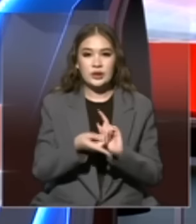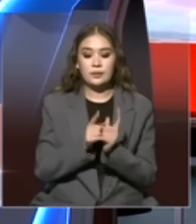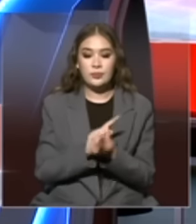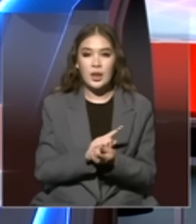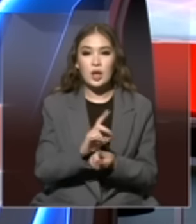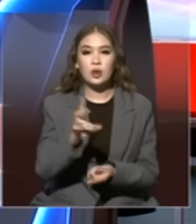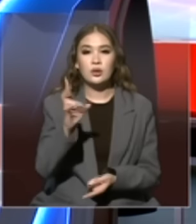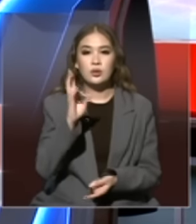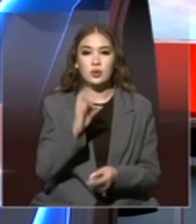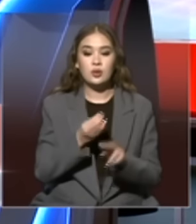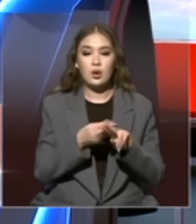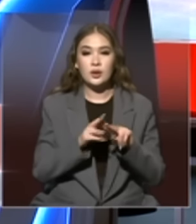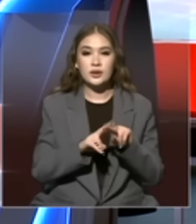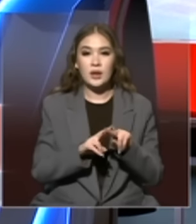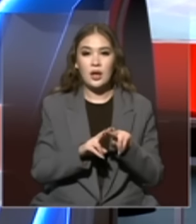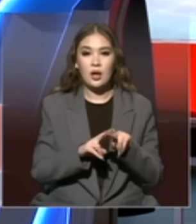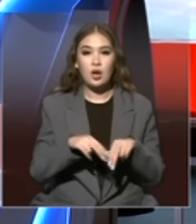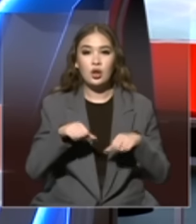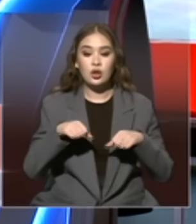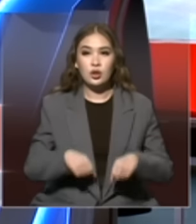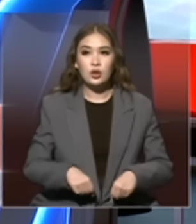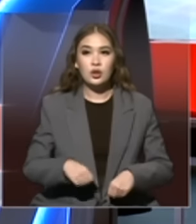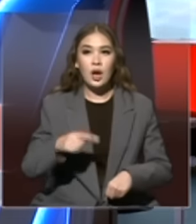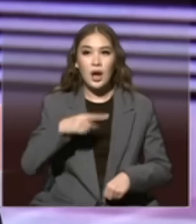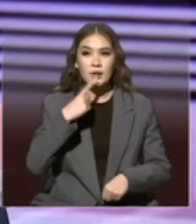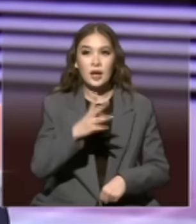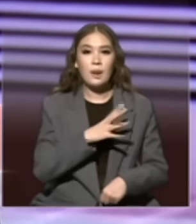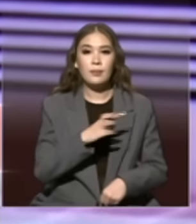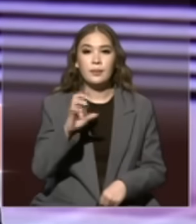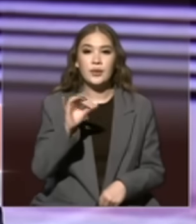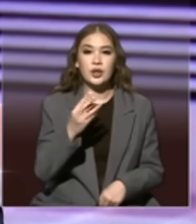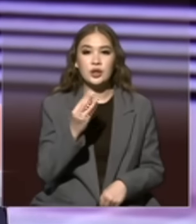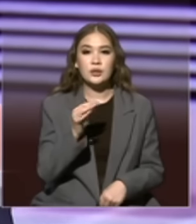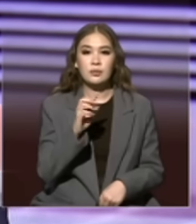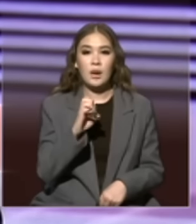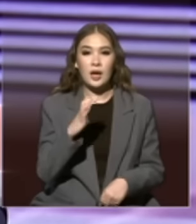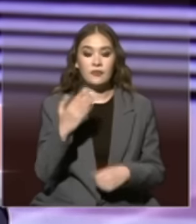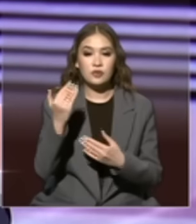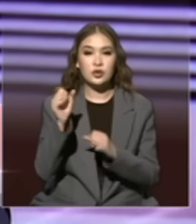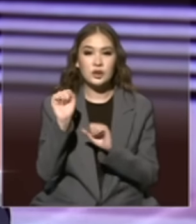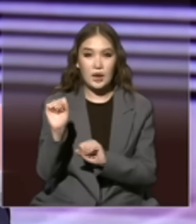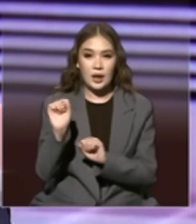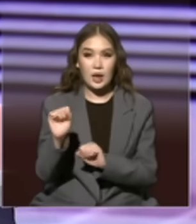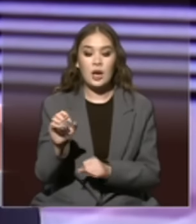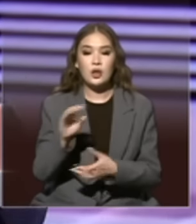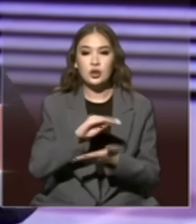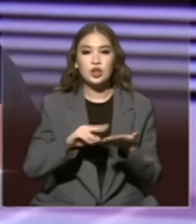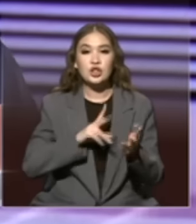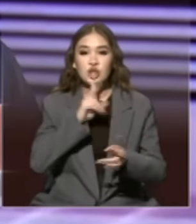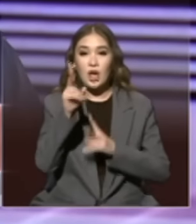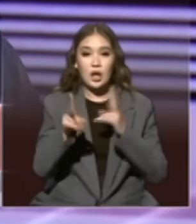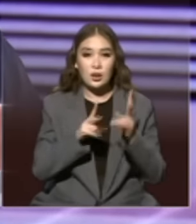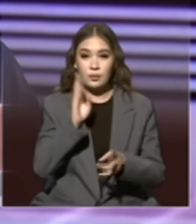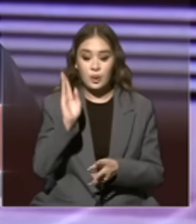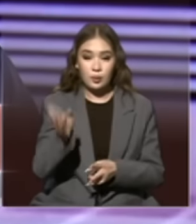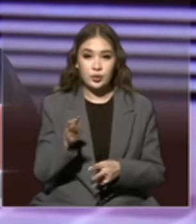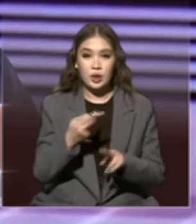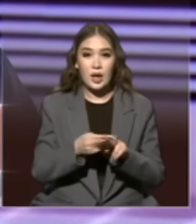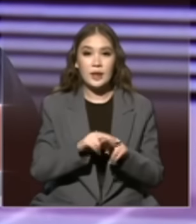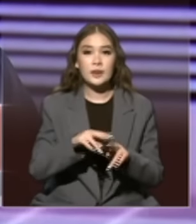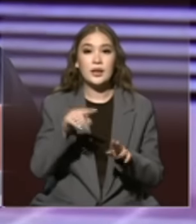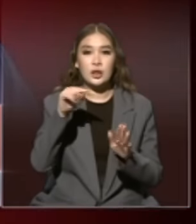құқық, мына жаңа айттық қой, Бешімбаевтың қорғаушылары шағым жазады. Сол шағымның ішінде егер